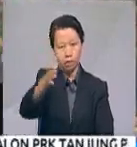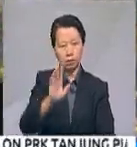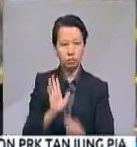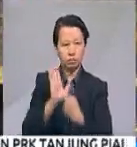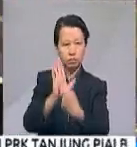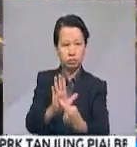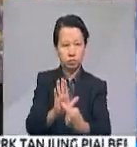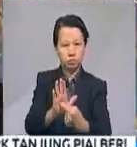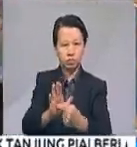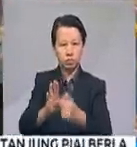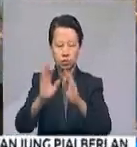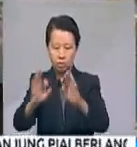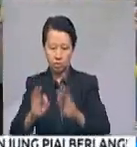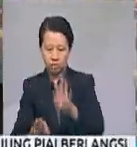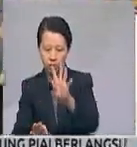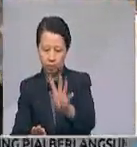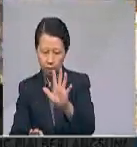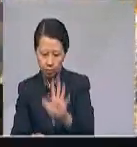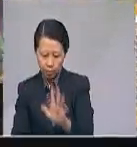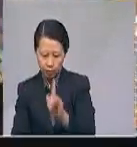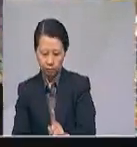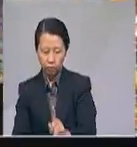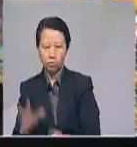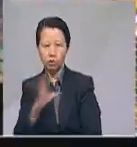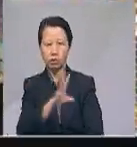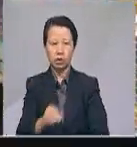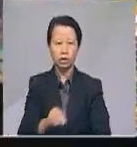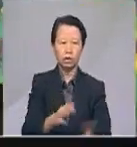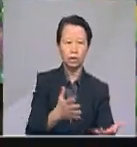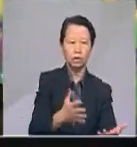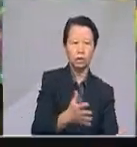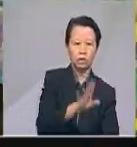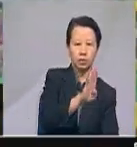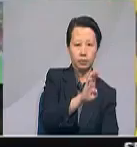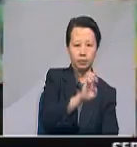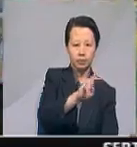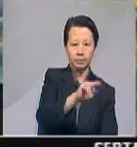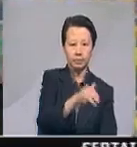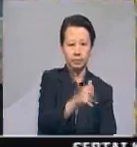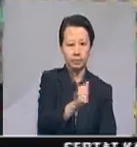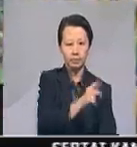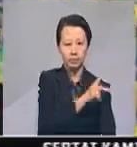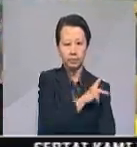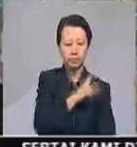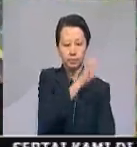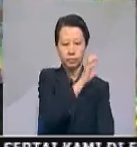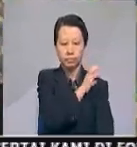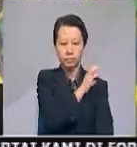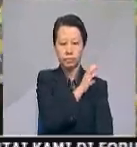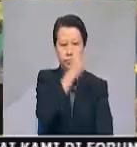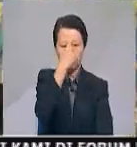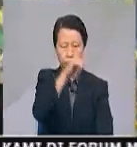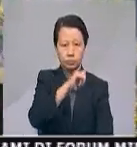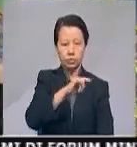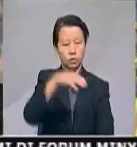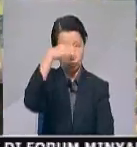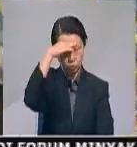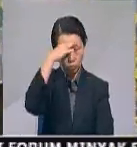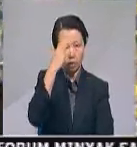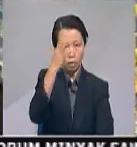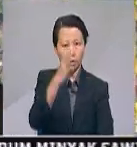menampilkan formasi 4-5-1. Manakala Benjamin Nora yang menjadi ketua jurulatih bagi JDT